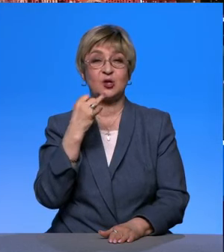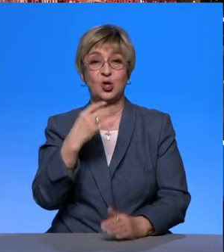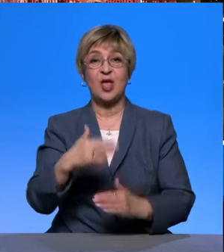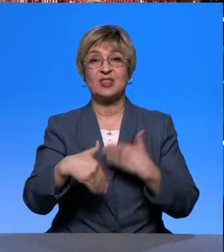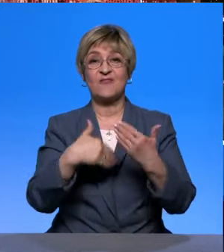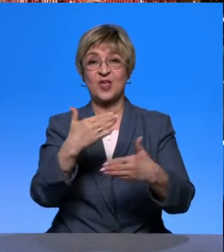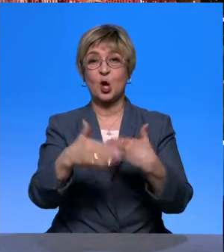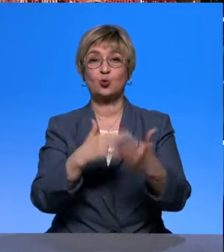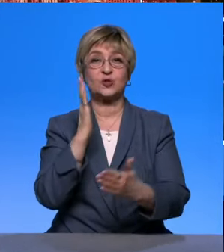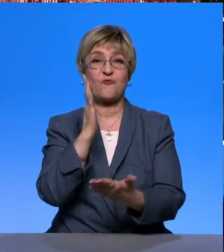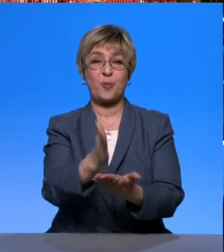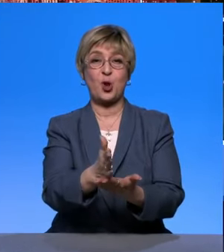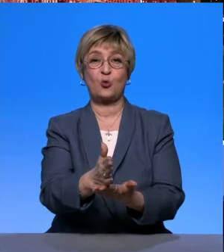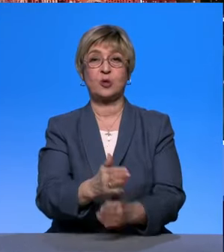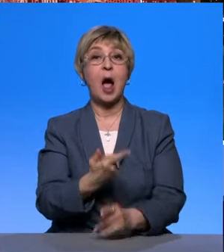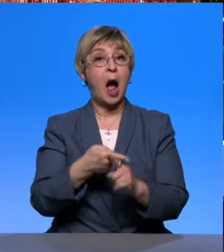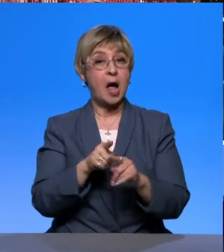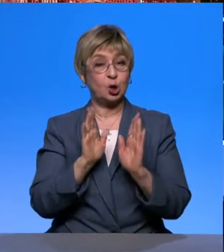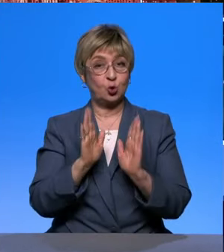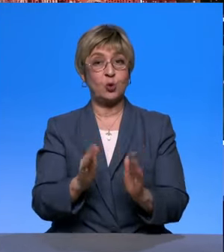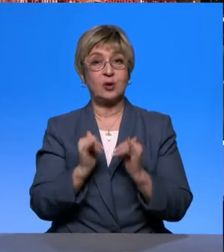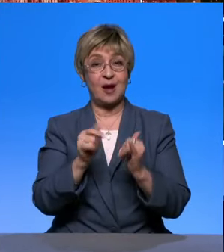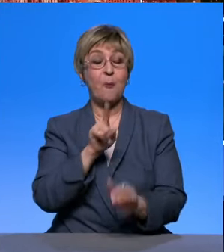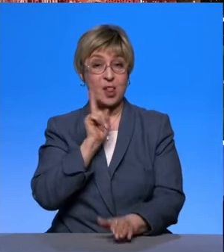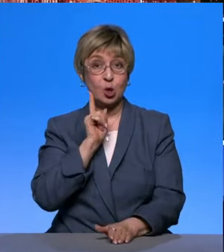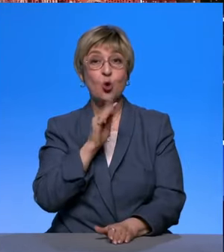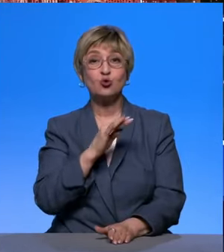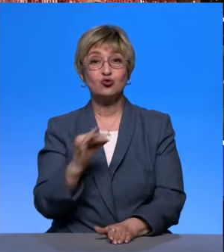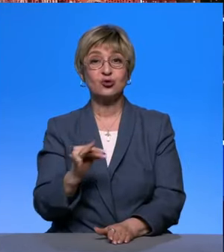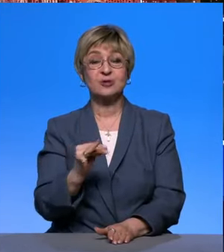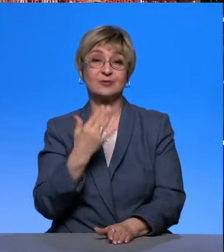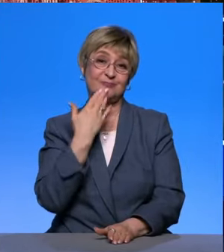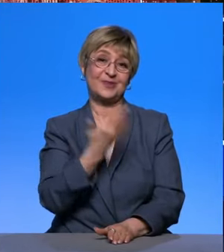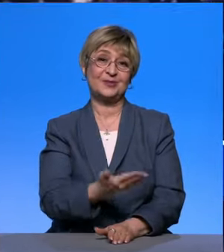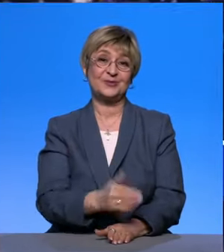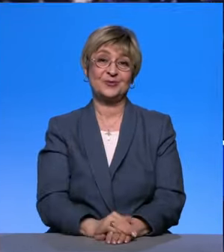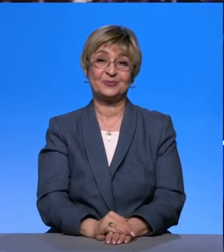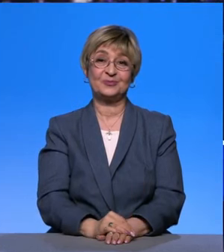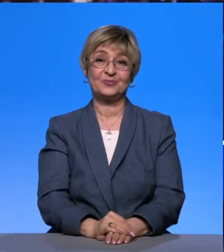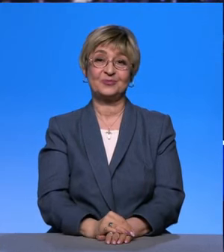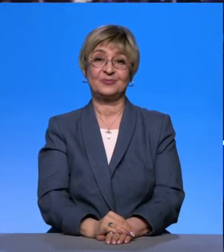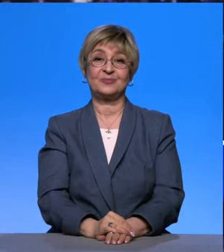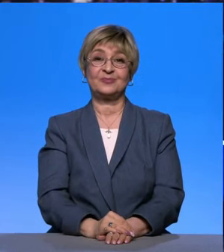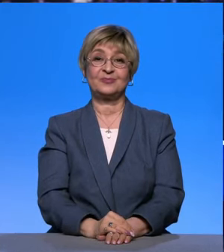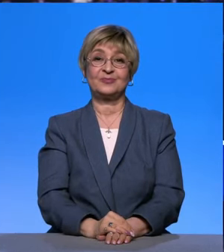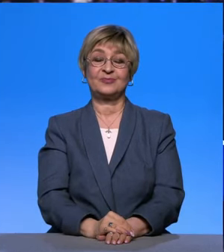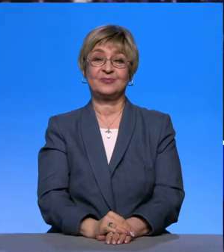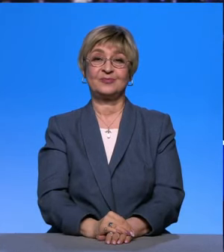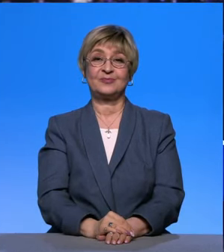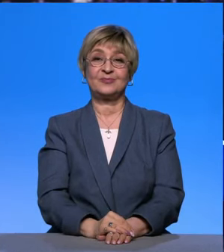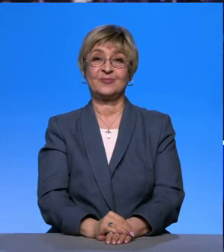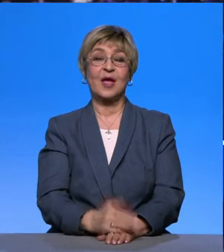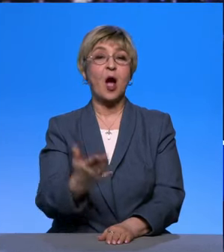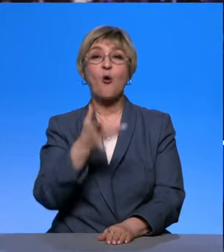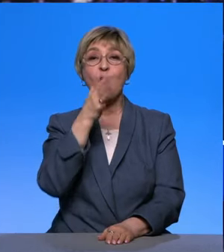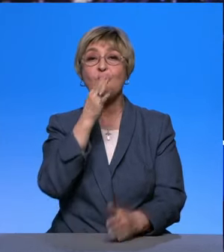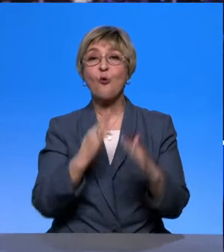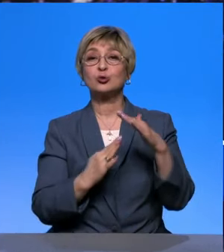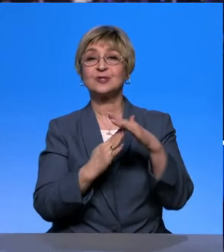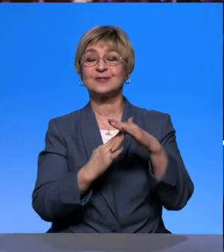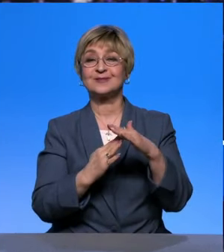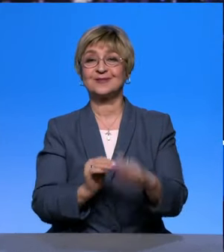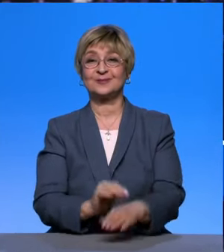нам в Россию. А это, кстати, только для молодежи, вот вы сами сейчас прозвучало, пусть молодежь приезжает. Это только для молодежи, да? Там какой возрастной предел? Ну